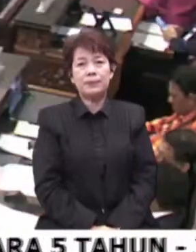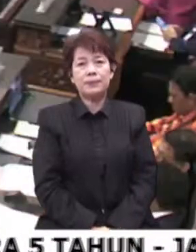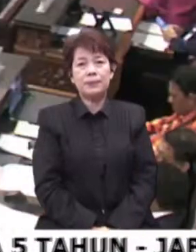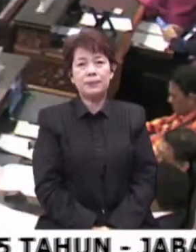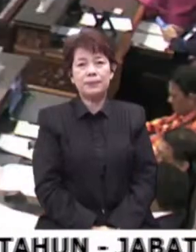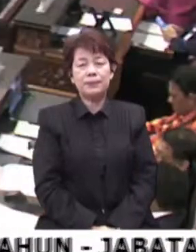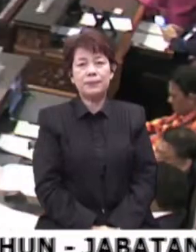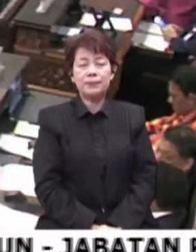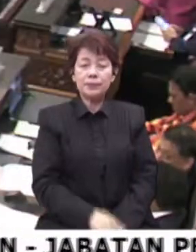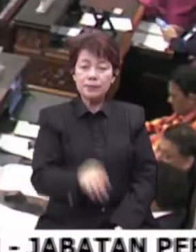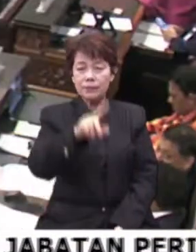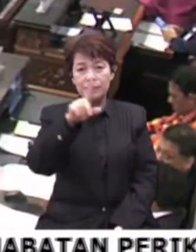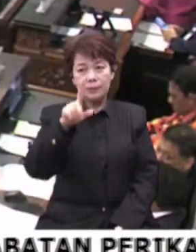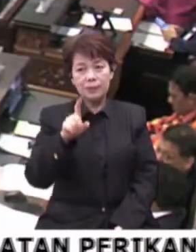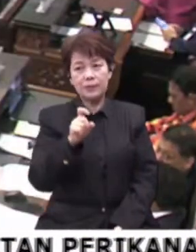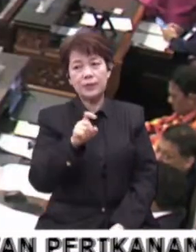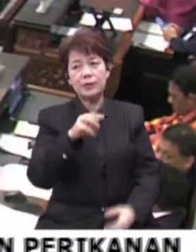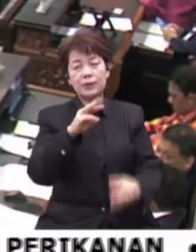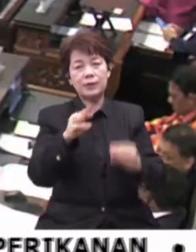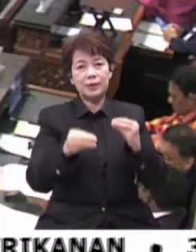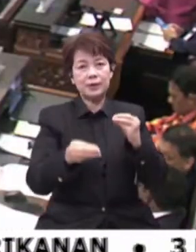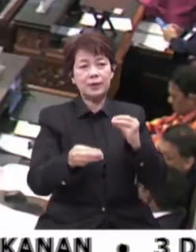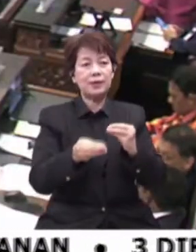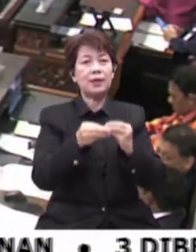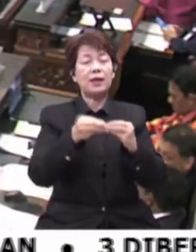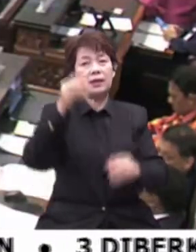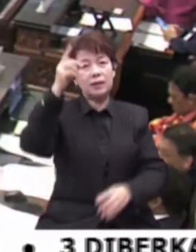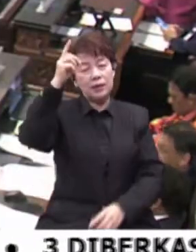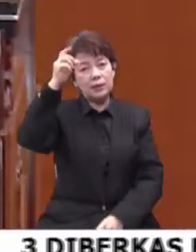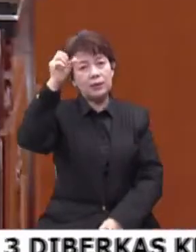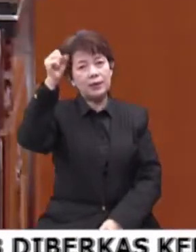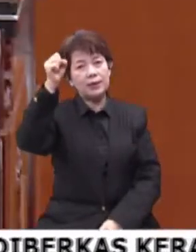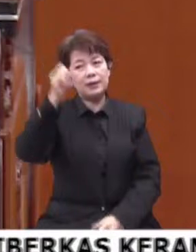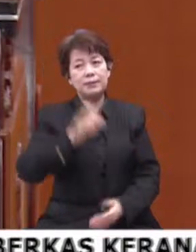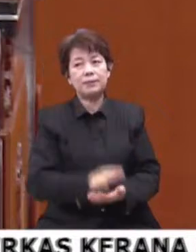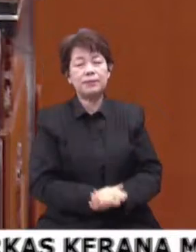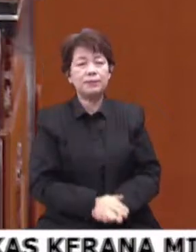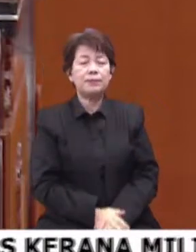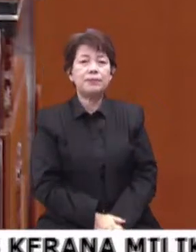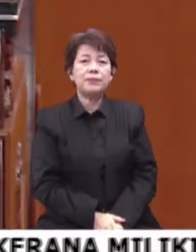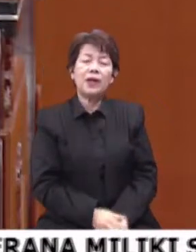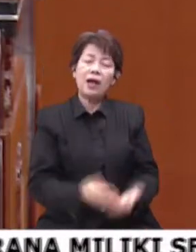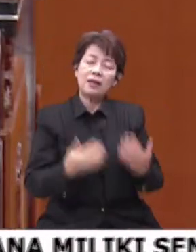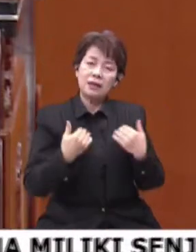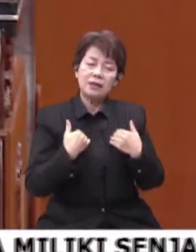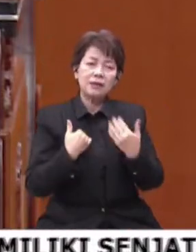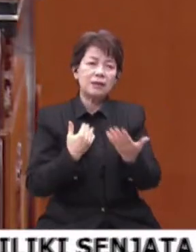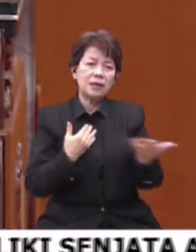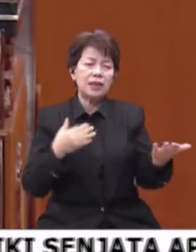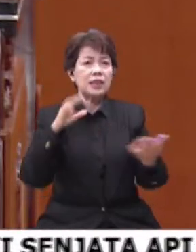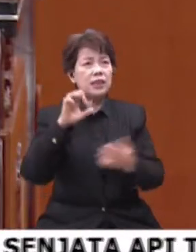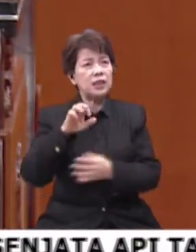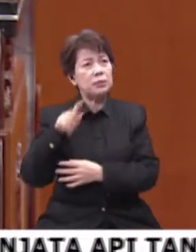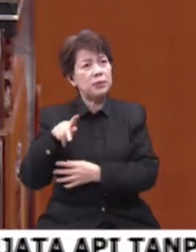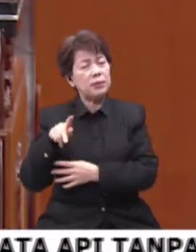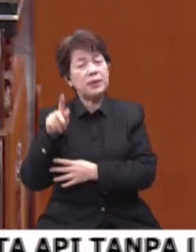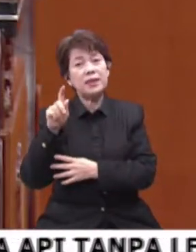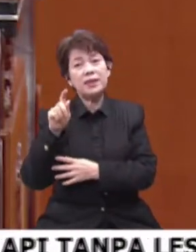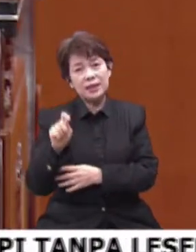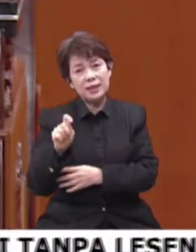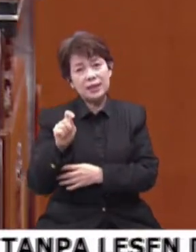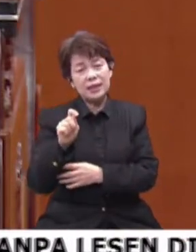soalnya tambahan saya untuk seri yang Adakah cvtv